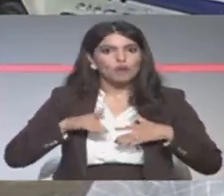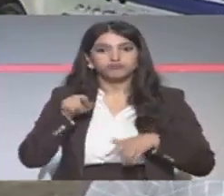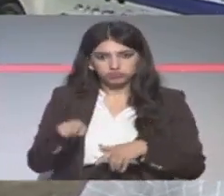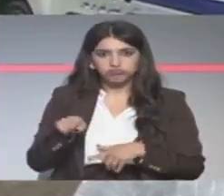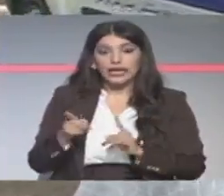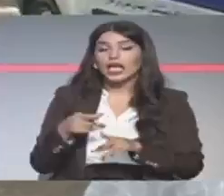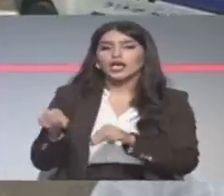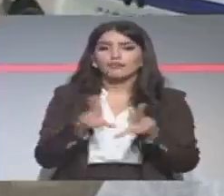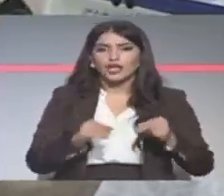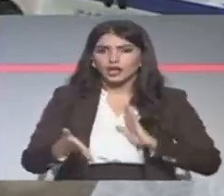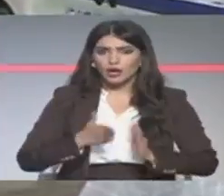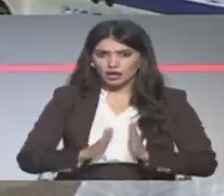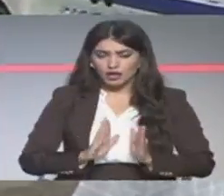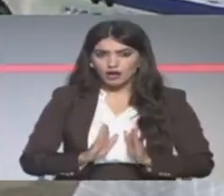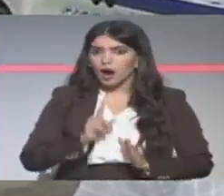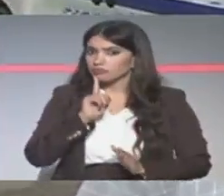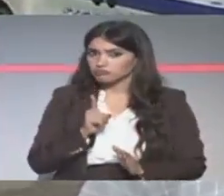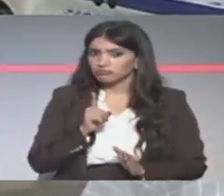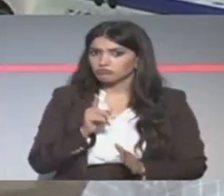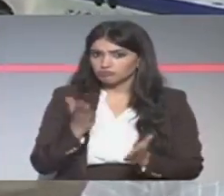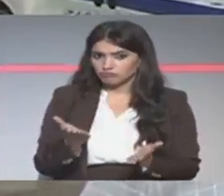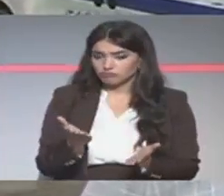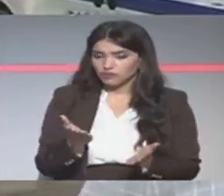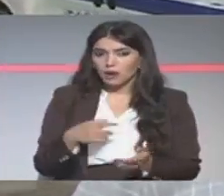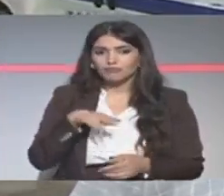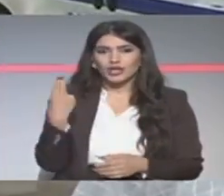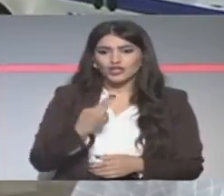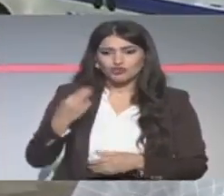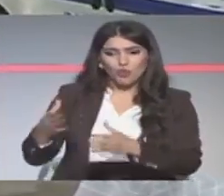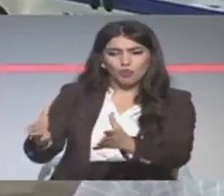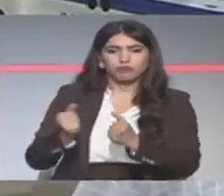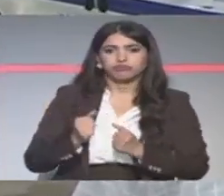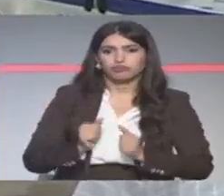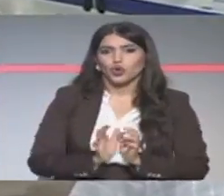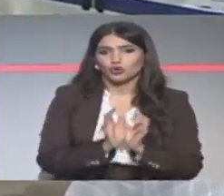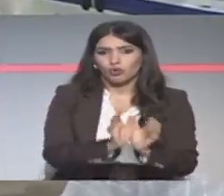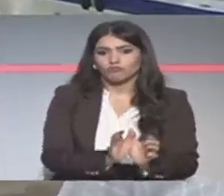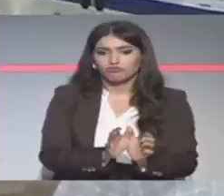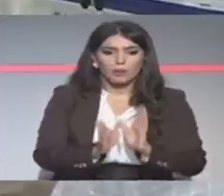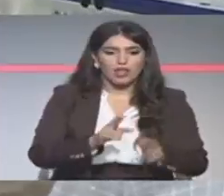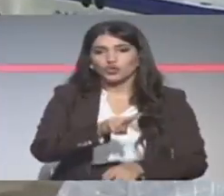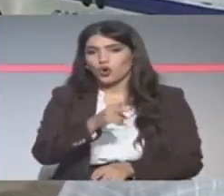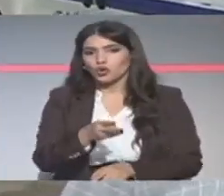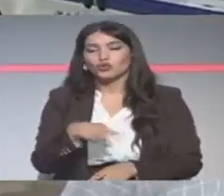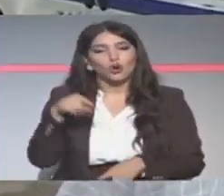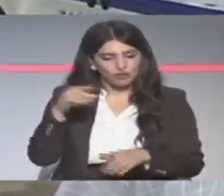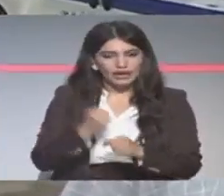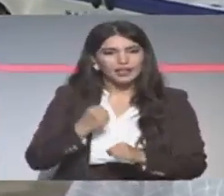الاستشفائية اللي لا يمكن معناها التكفل بمرضاهم خارج إطار الأقسام تاعهم، تم